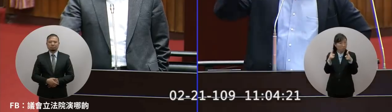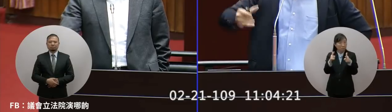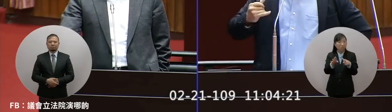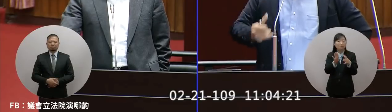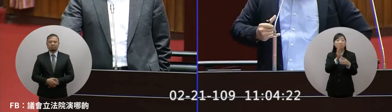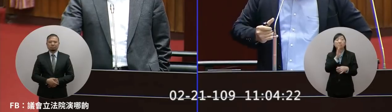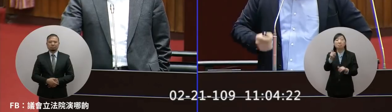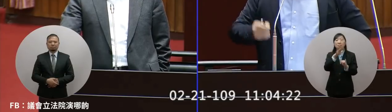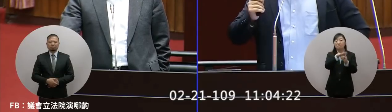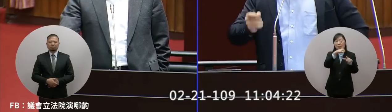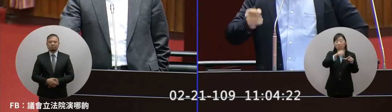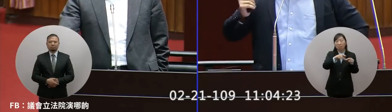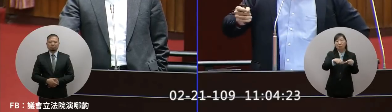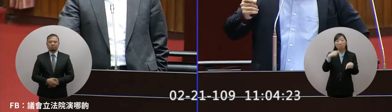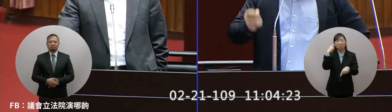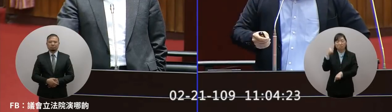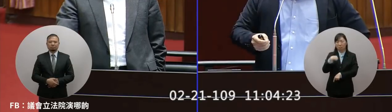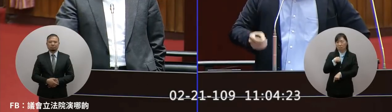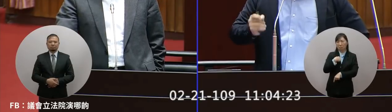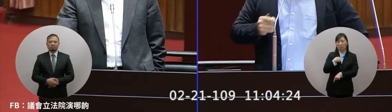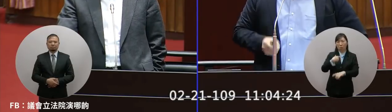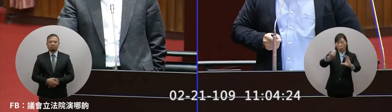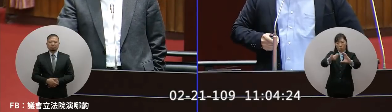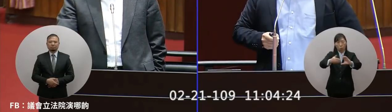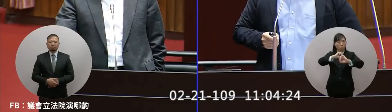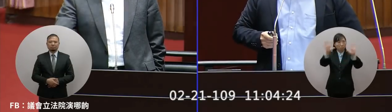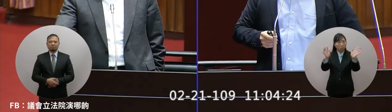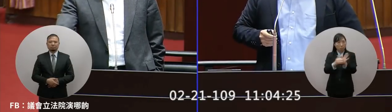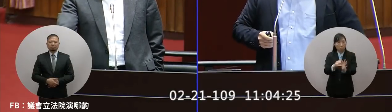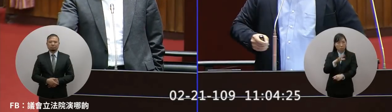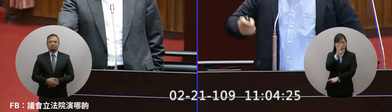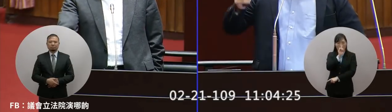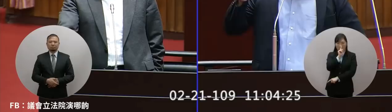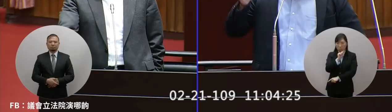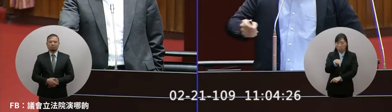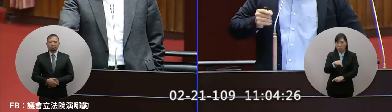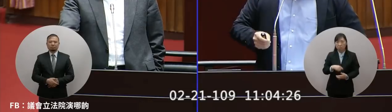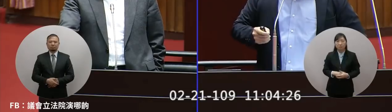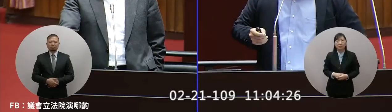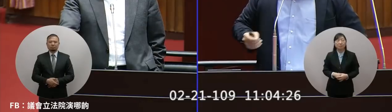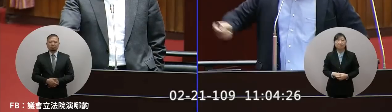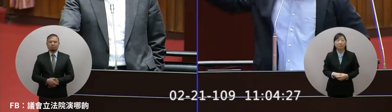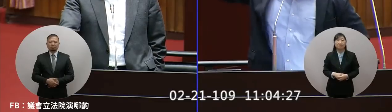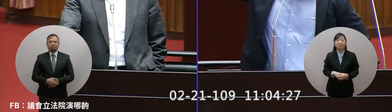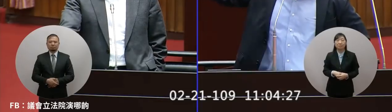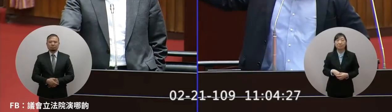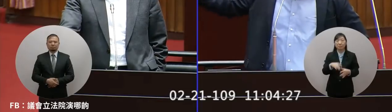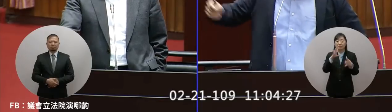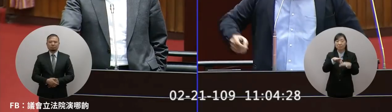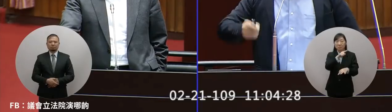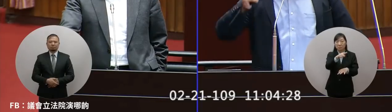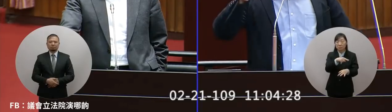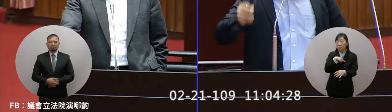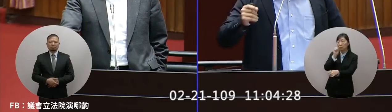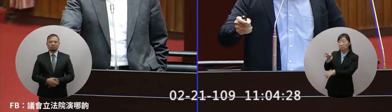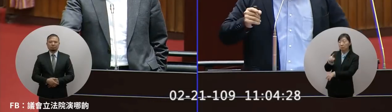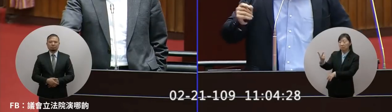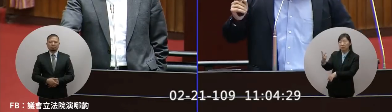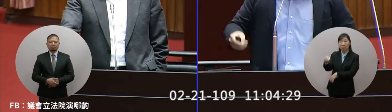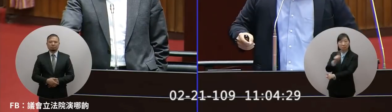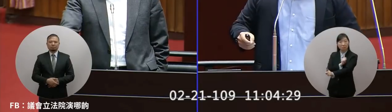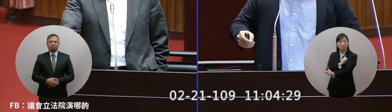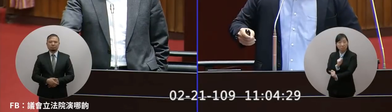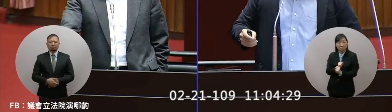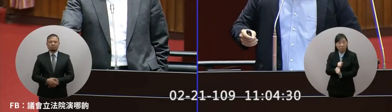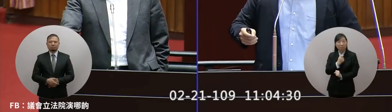些殡葬业者干嘛讲，哎、欸，啊新闻已经出来啊，怪怪，哈、哦，所以在这个情况之下，去告诉他们说，哎、欸，您家里要注